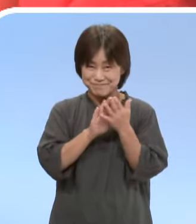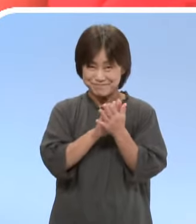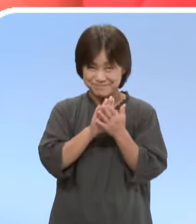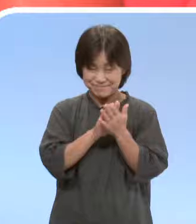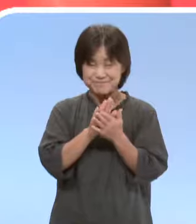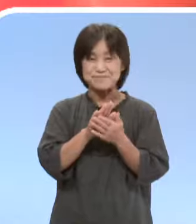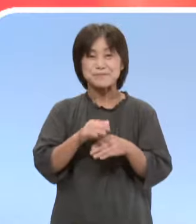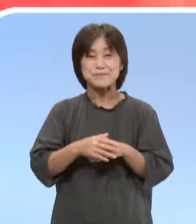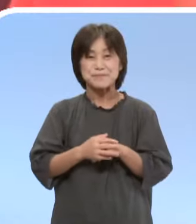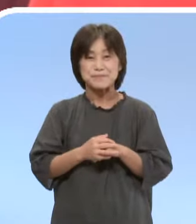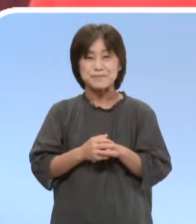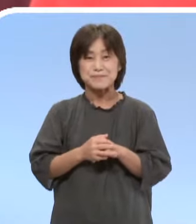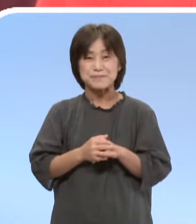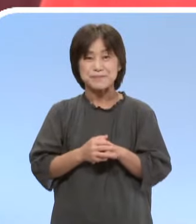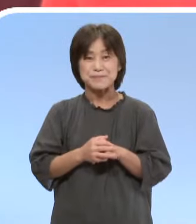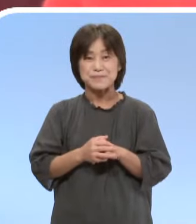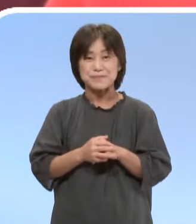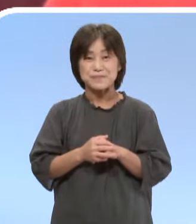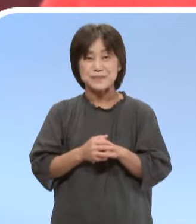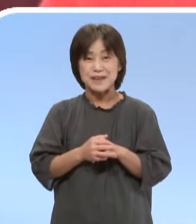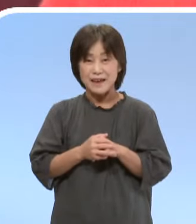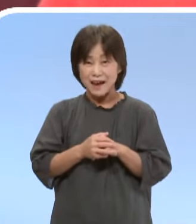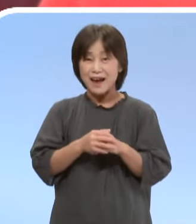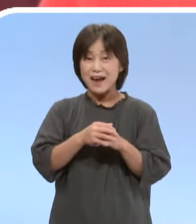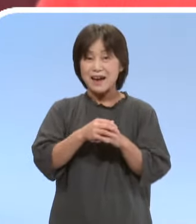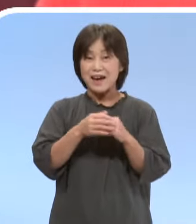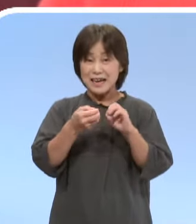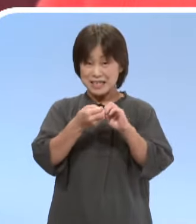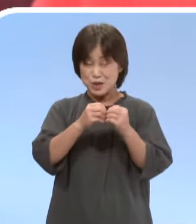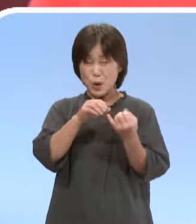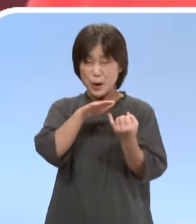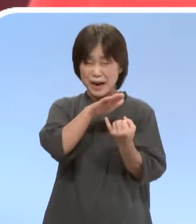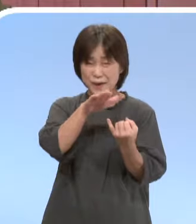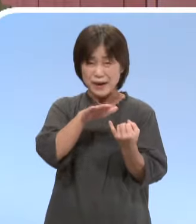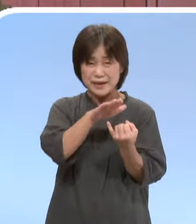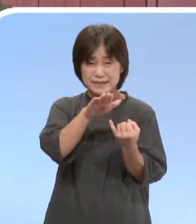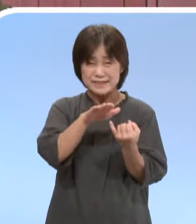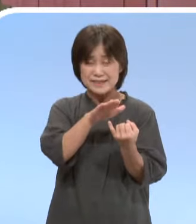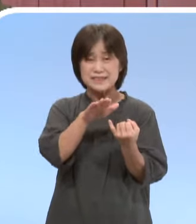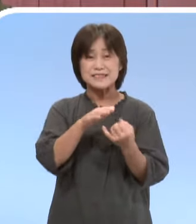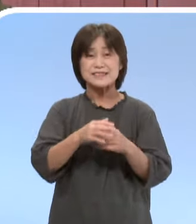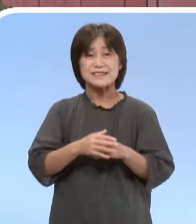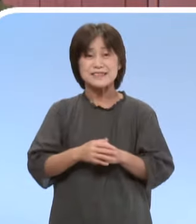混ぜます。 はい。 おー、あ、混ぜても可愛い色が、